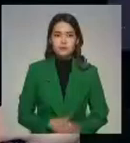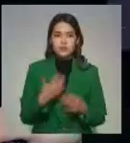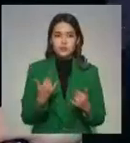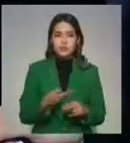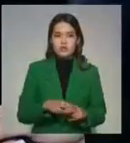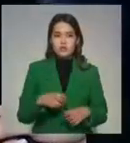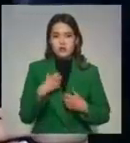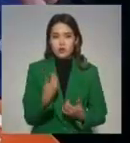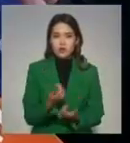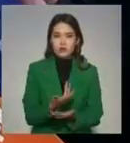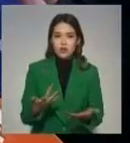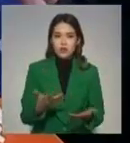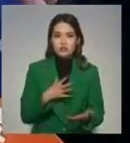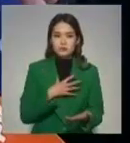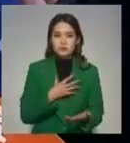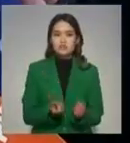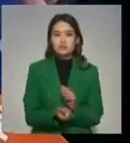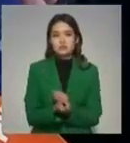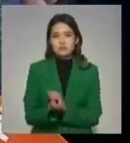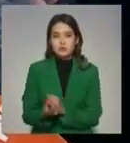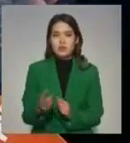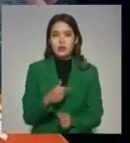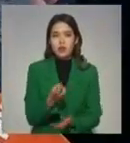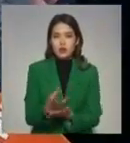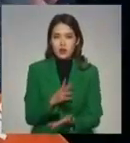өзі пенсияға шығарған, мен өзіміздің шоферімде болды.